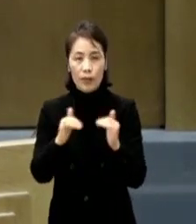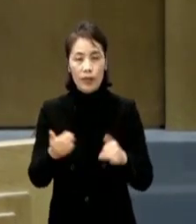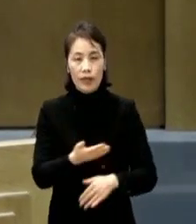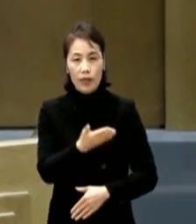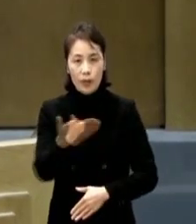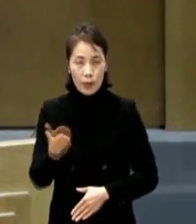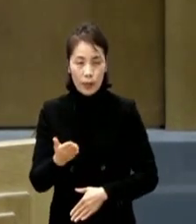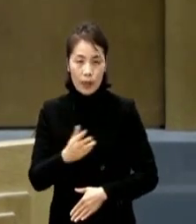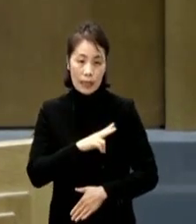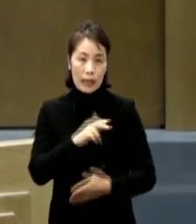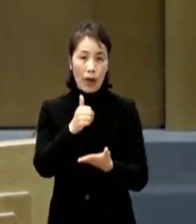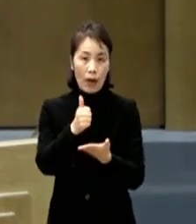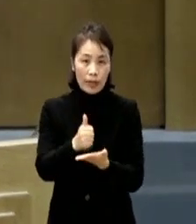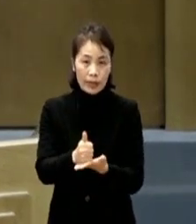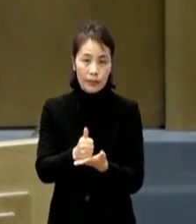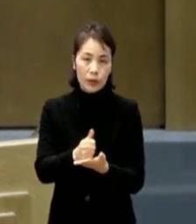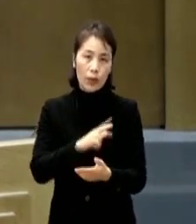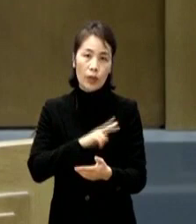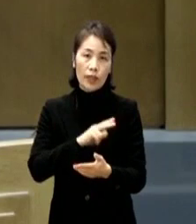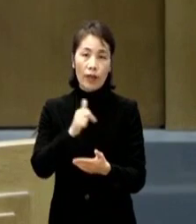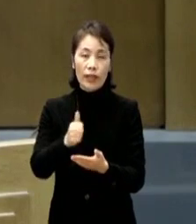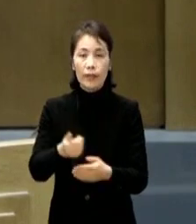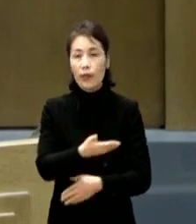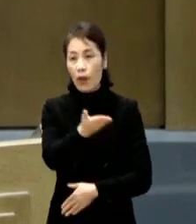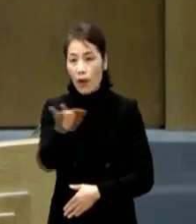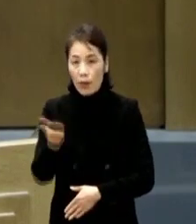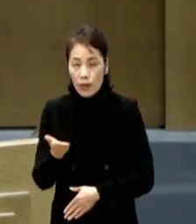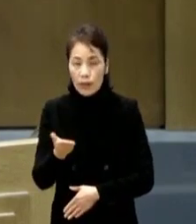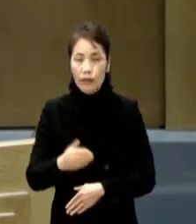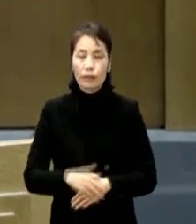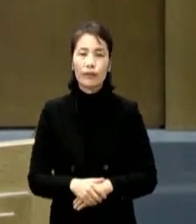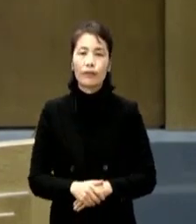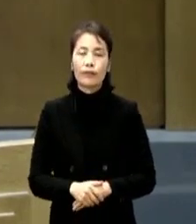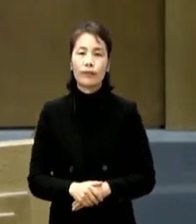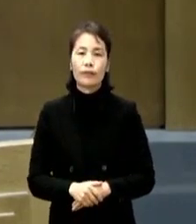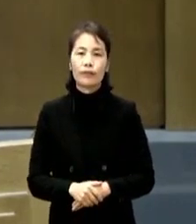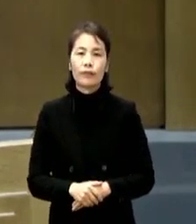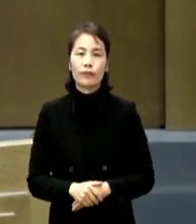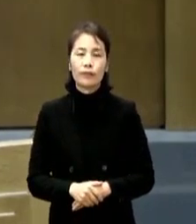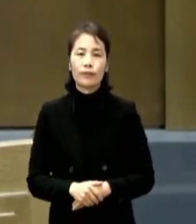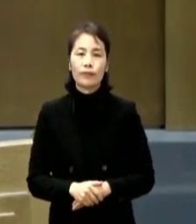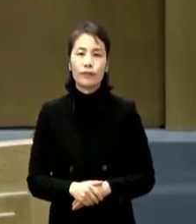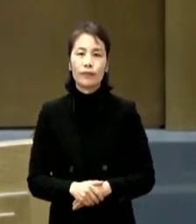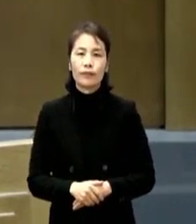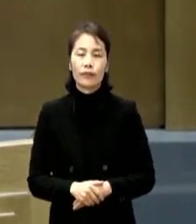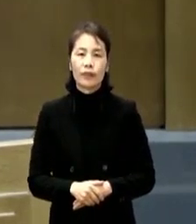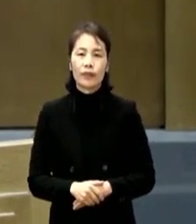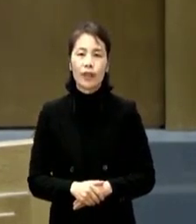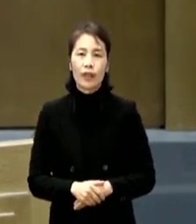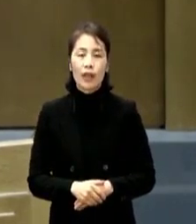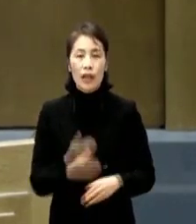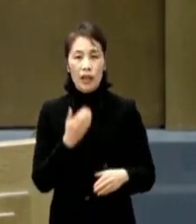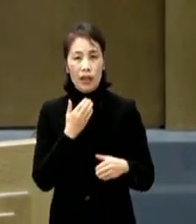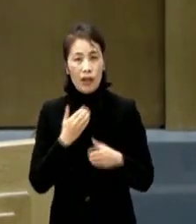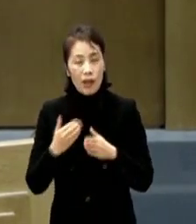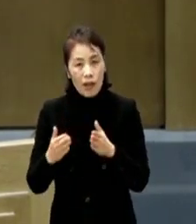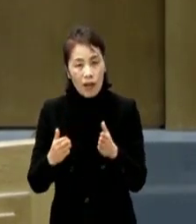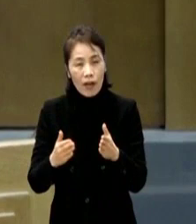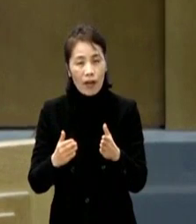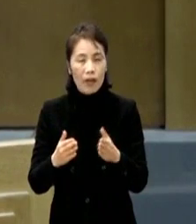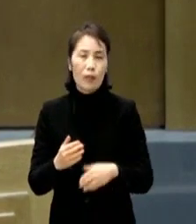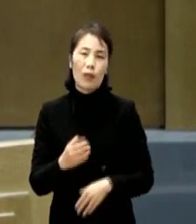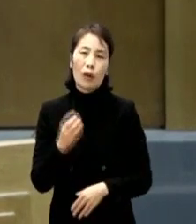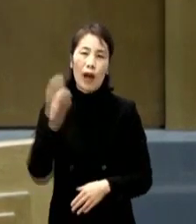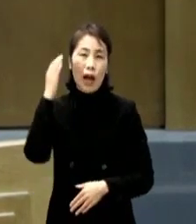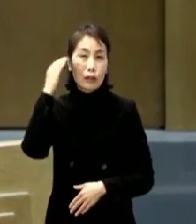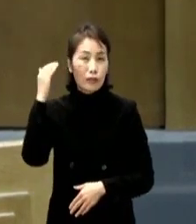염정현 의장님과 의원님 여러분, 대한민국은 역주행하고 있습니다. 경제는 빨간불이 켜진 지